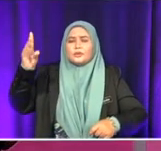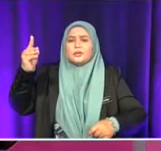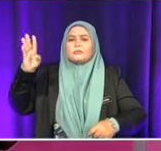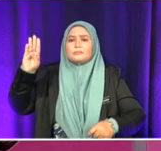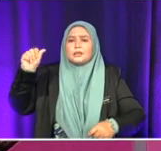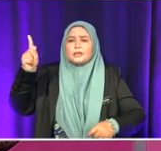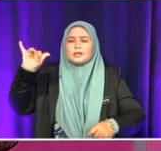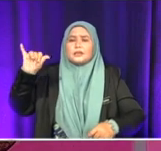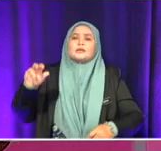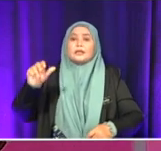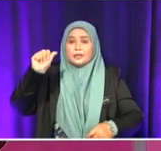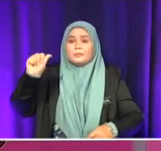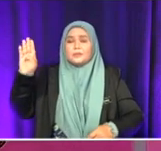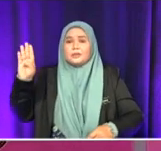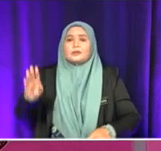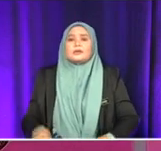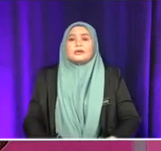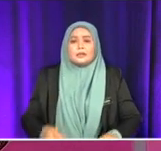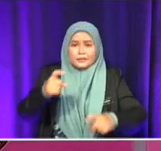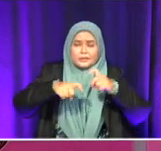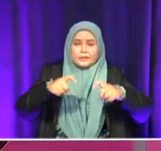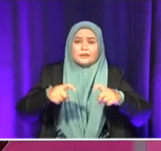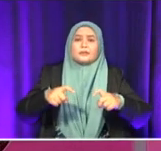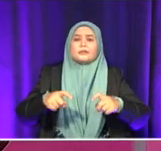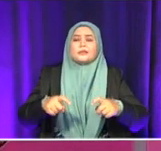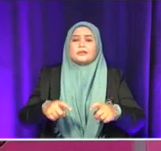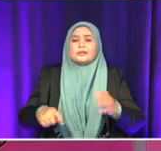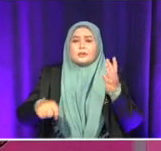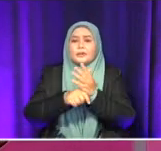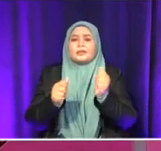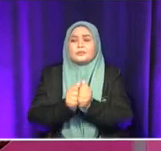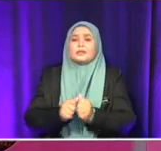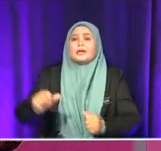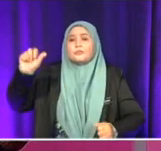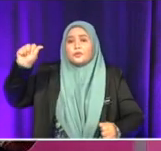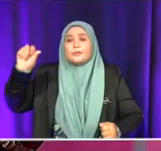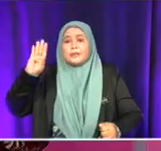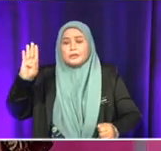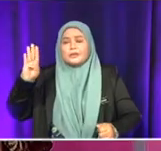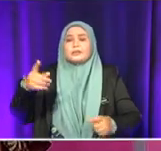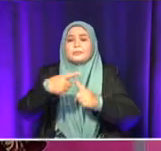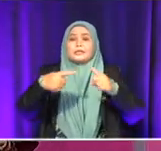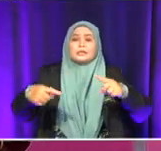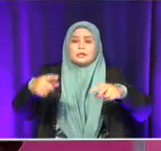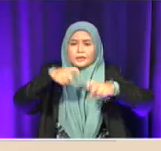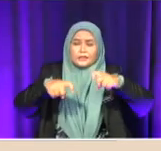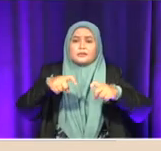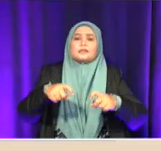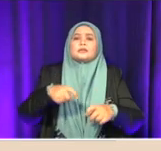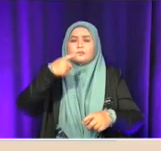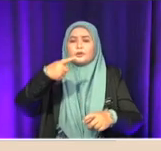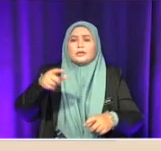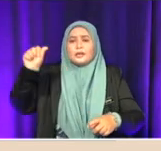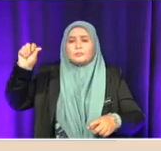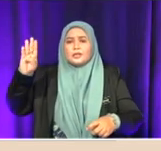Rahmat Thalib itu ditambah hasil kajian daripada Aminuddin Baqi Oke daripada kajian tersebut amiludin Baqi telah